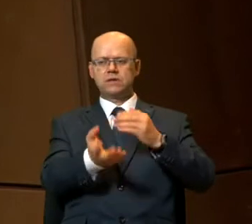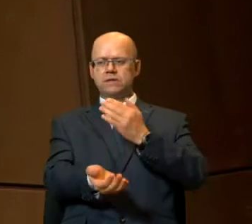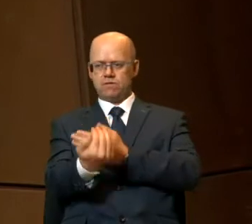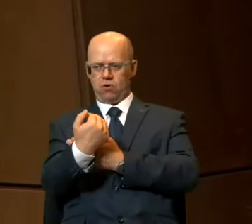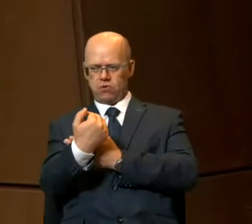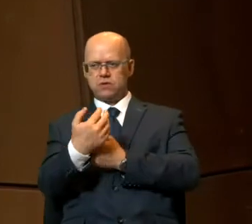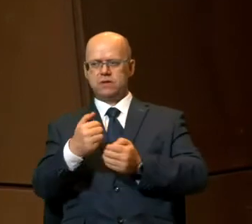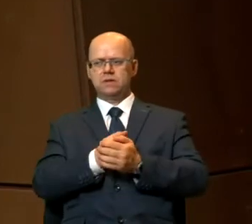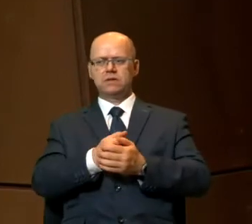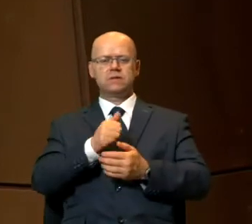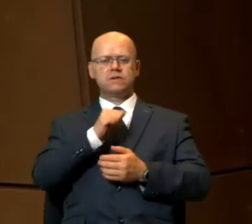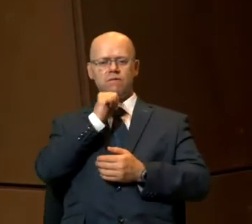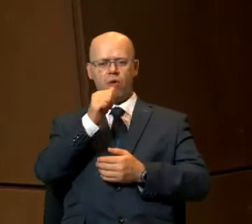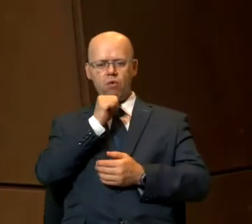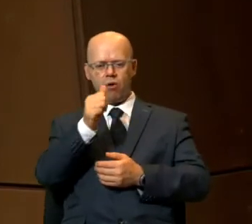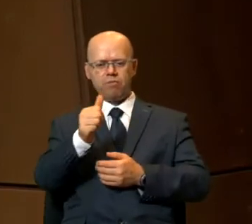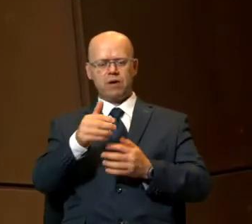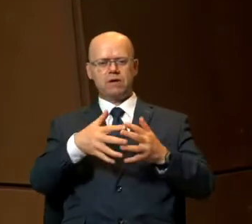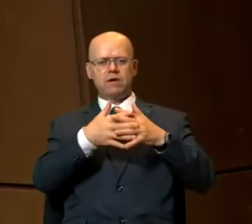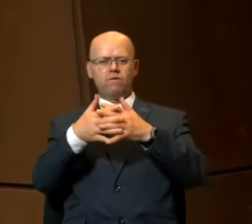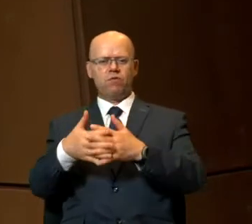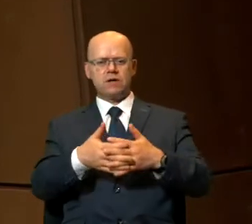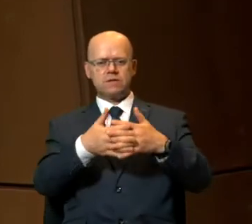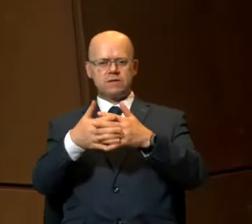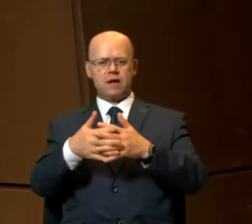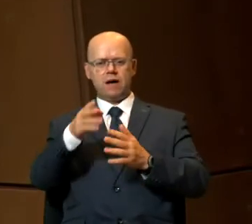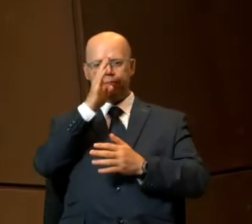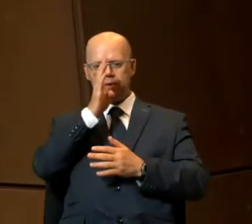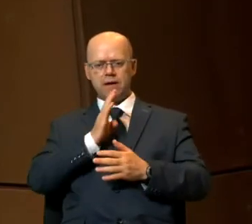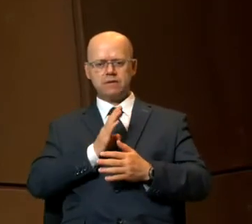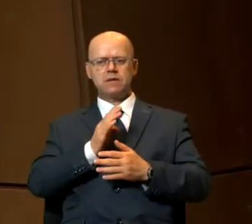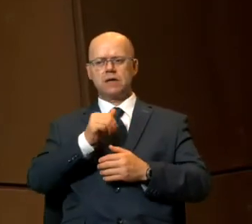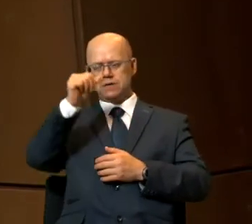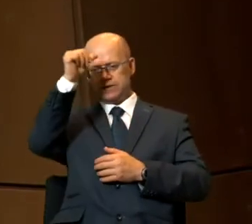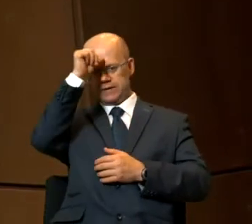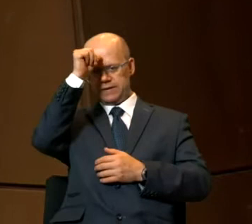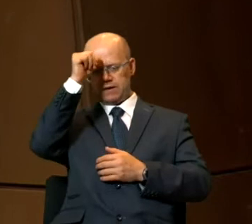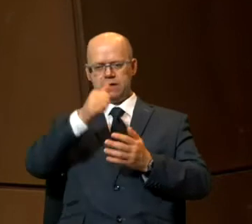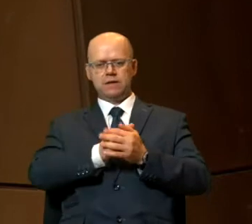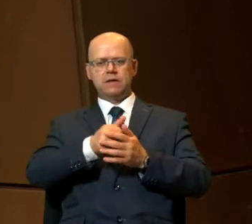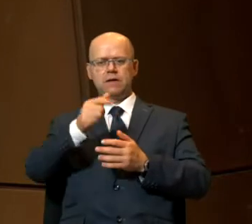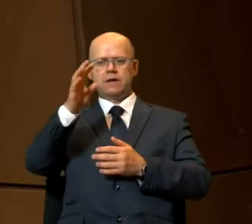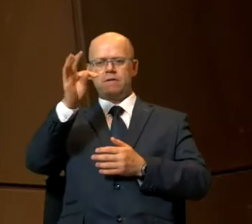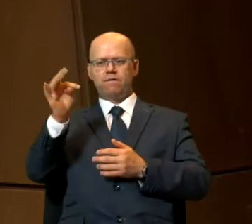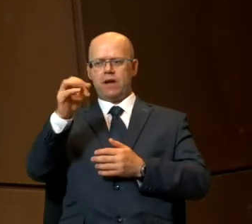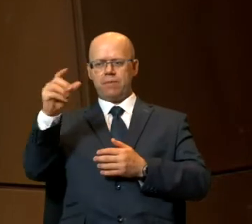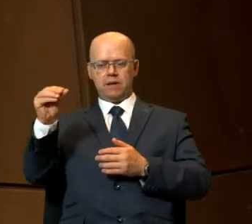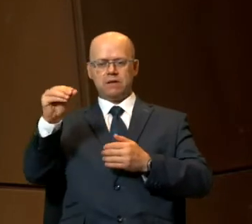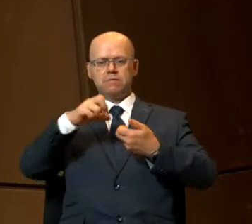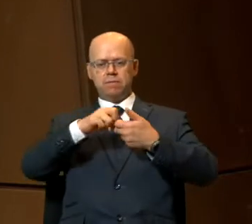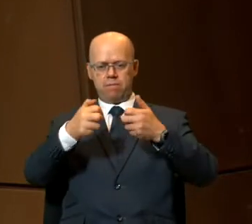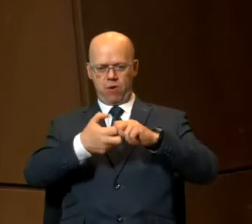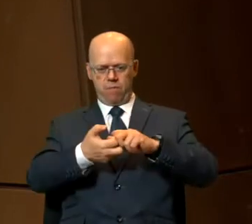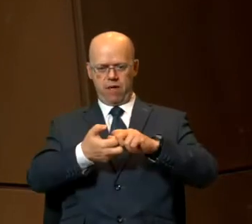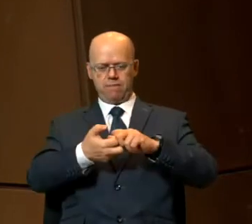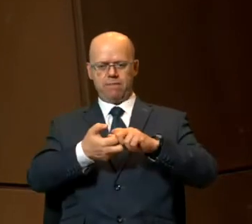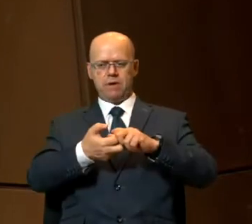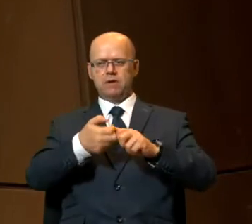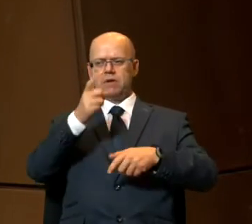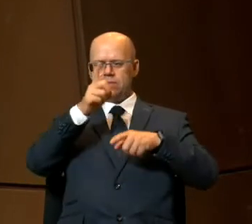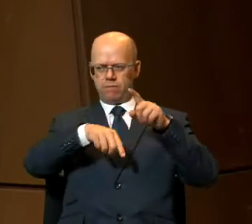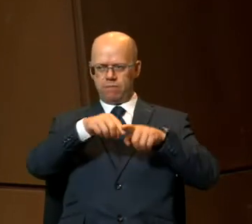w Europie, też w Stanach Zjednoczonych, w Brazylii, w Indiach, na Filipinach. Wszędzie jest problem z demokracją i w